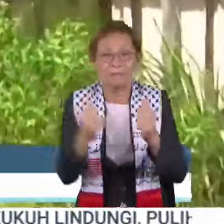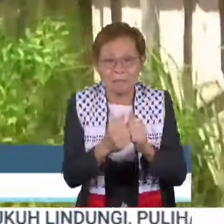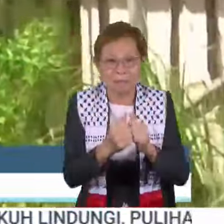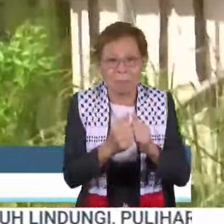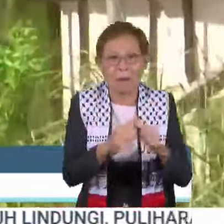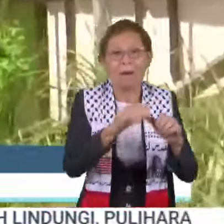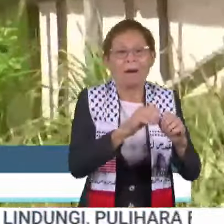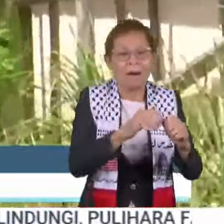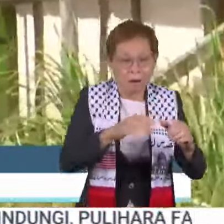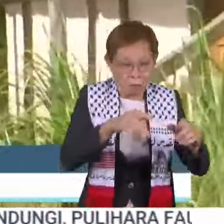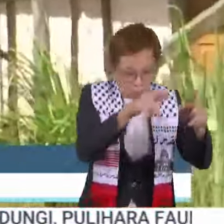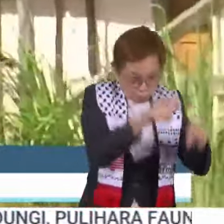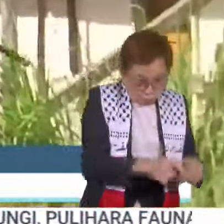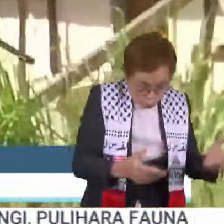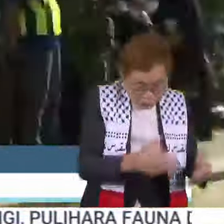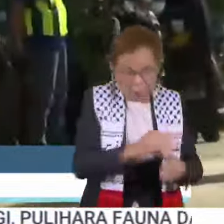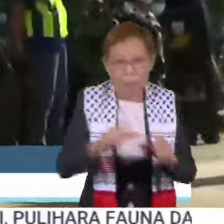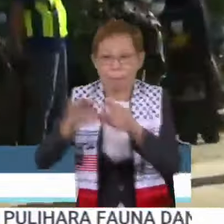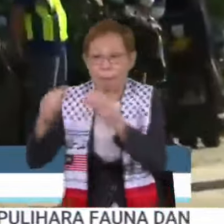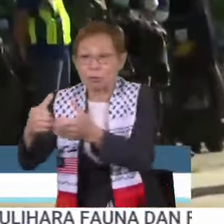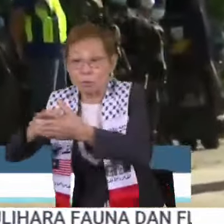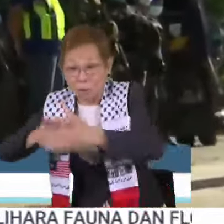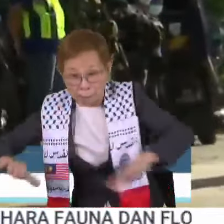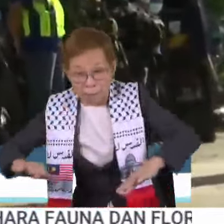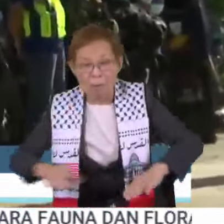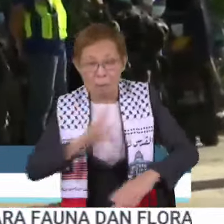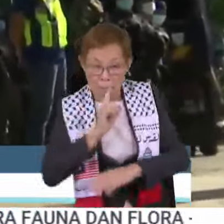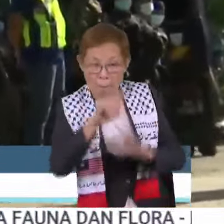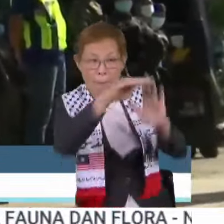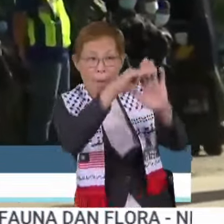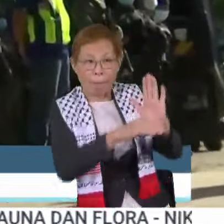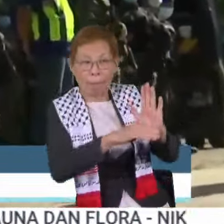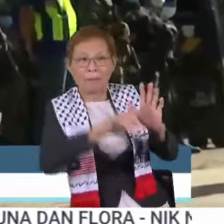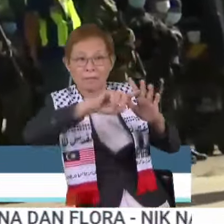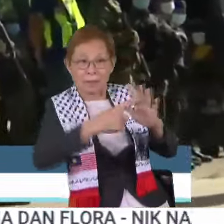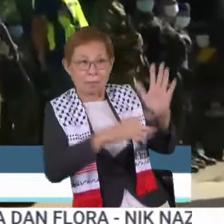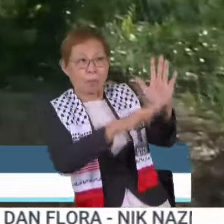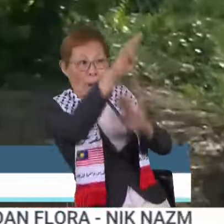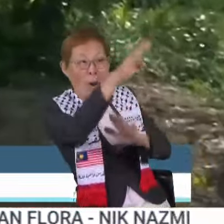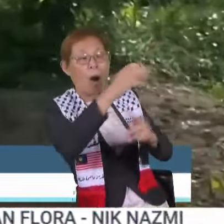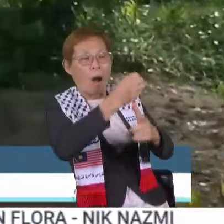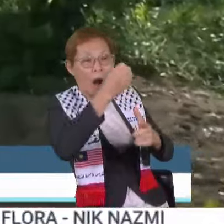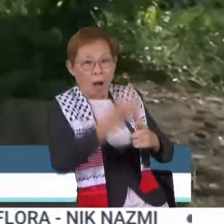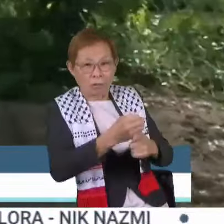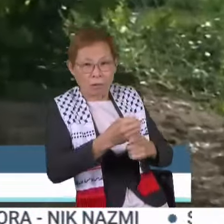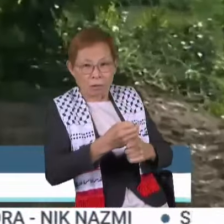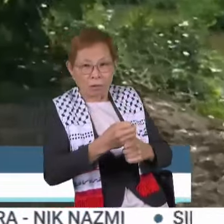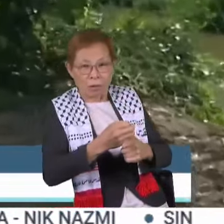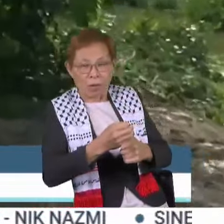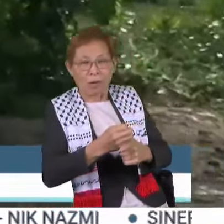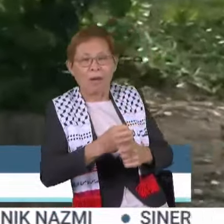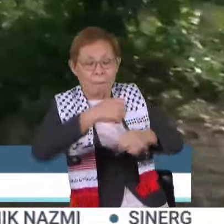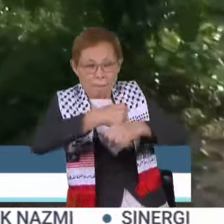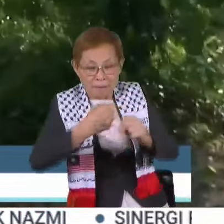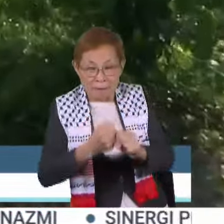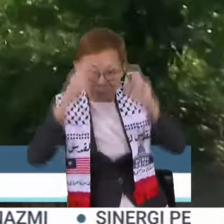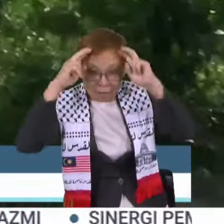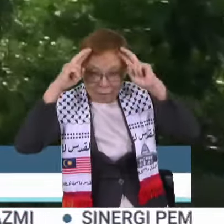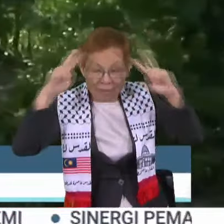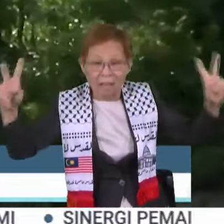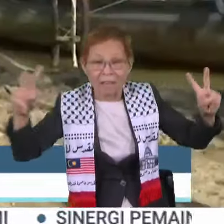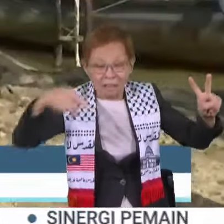pasukan keselamatan ini termasuk memastikan agenda pelaksanaan pembangunan atau penjanaan kesejahteraan di S